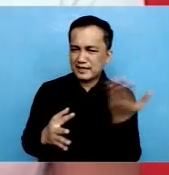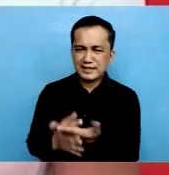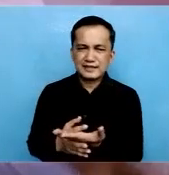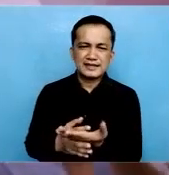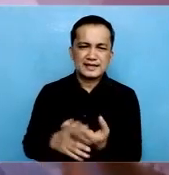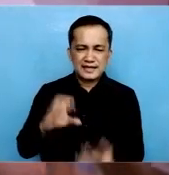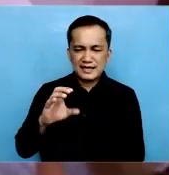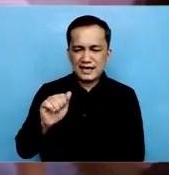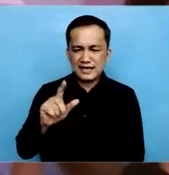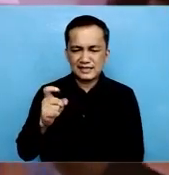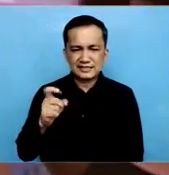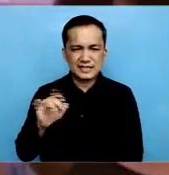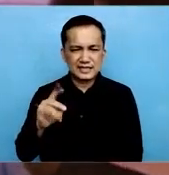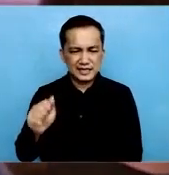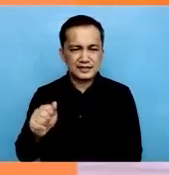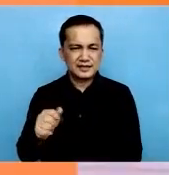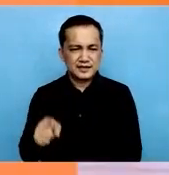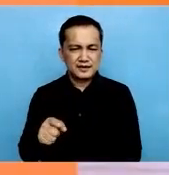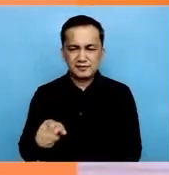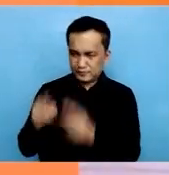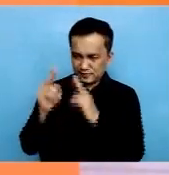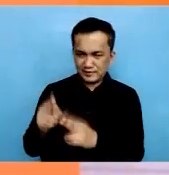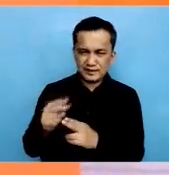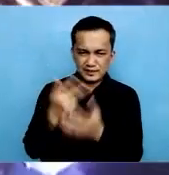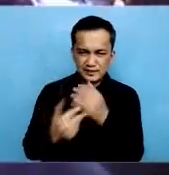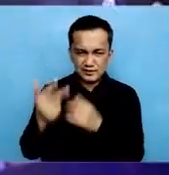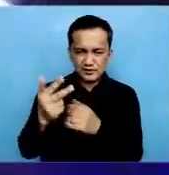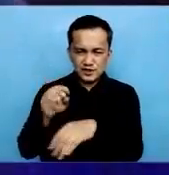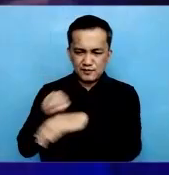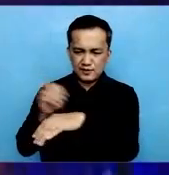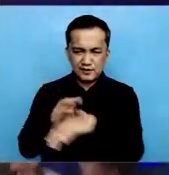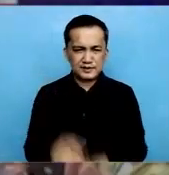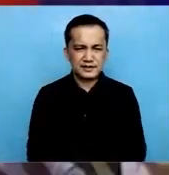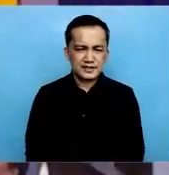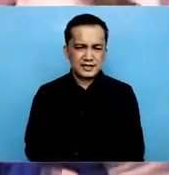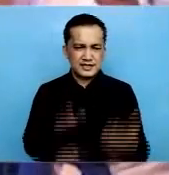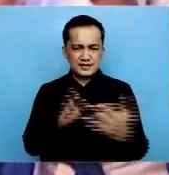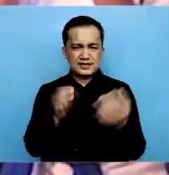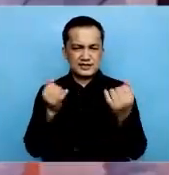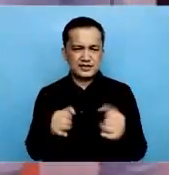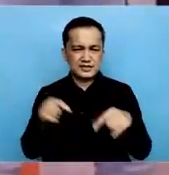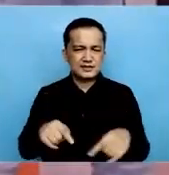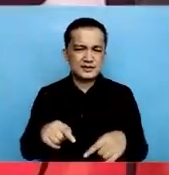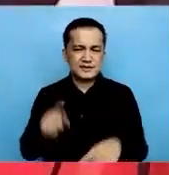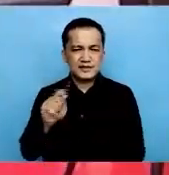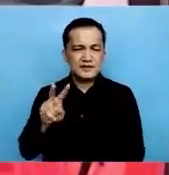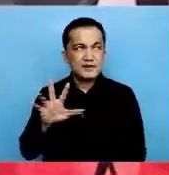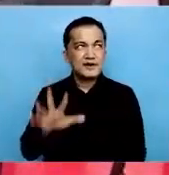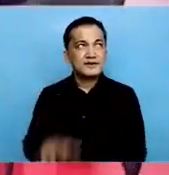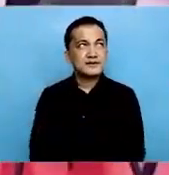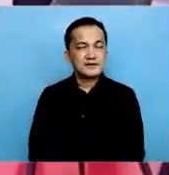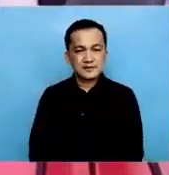Calieja. At ang ating kapitagpitagang trio tagapayo. Haharapin ang mga issue dito sa TV5 mula